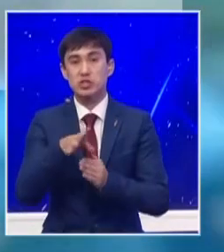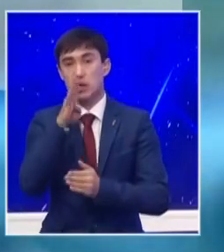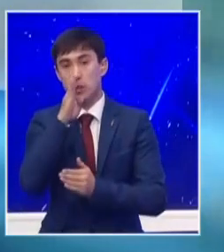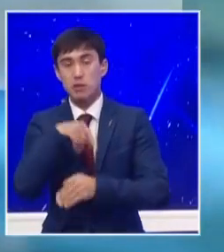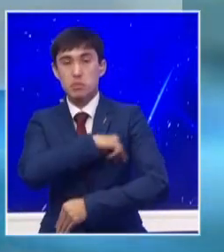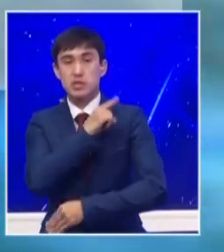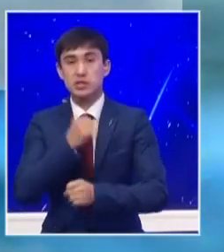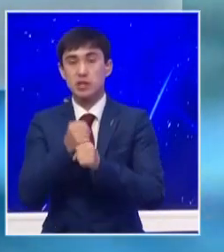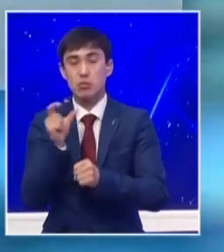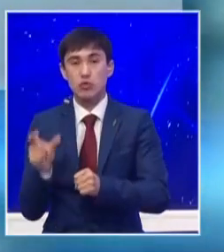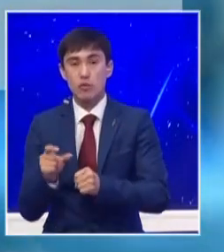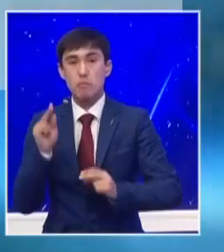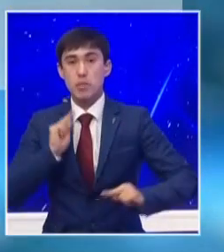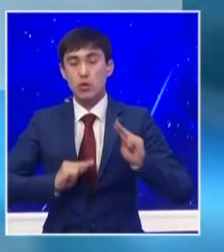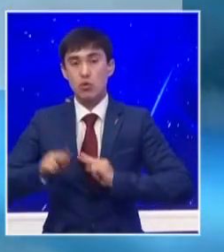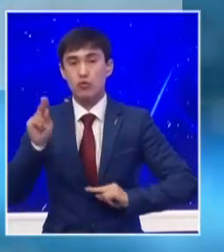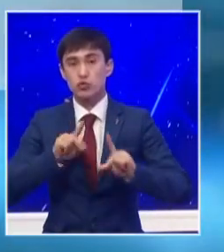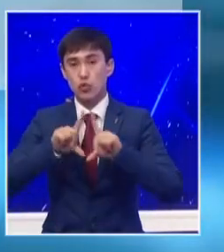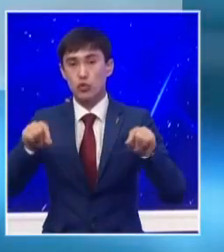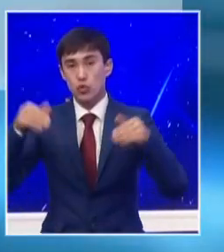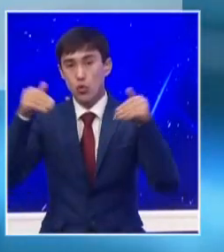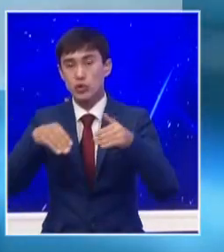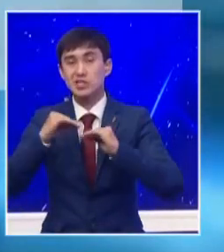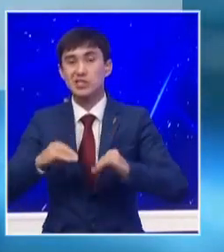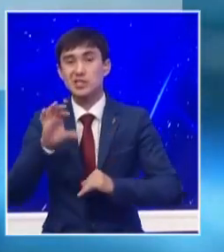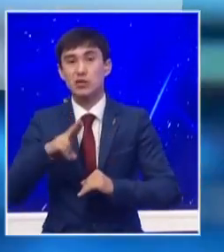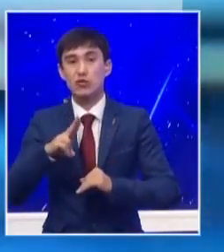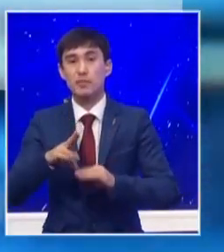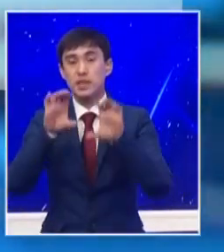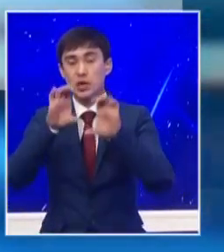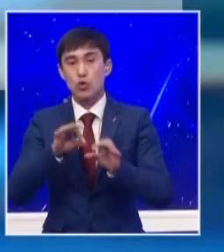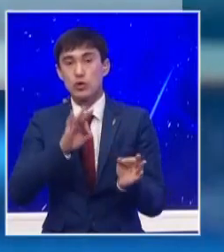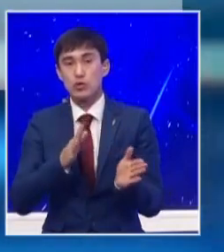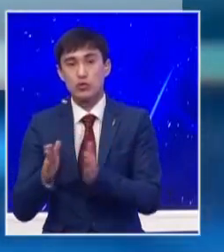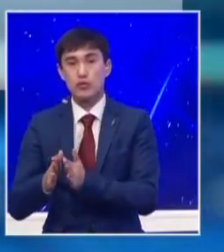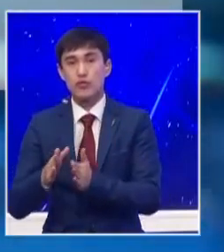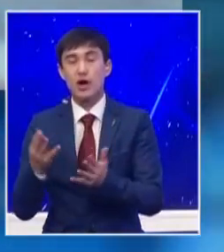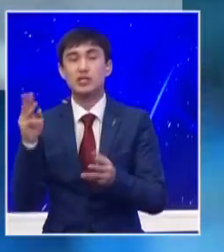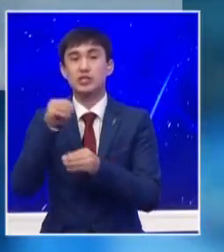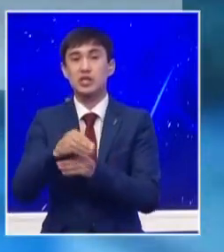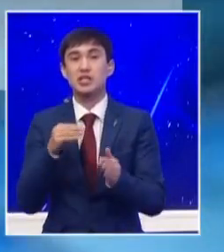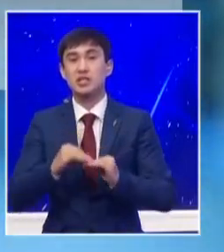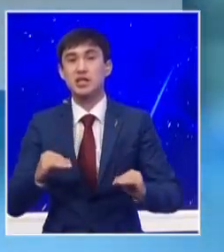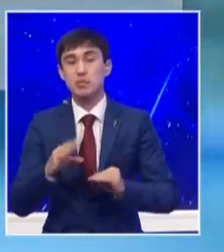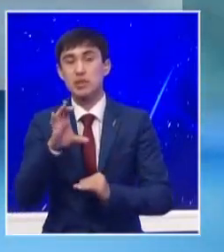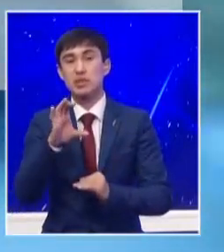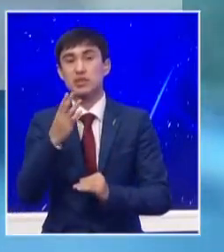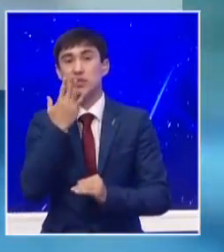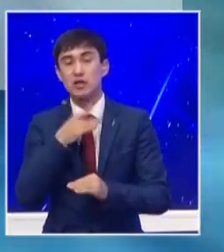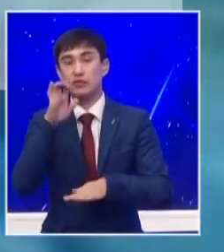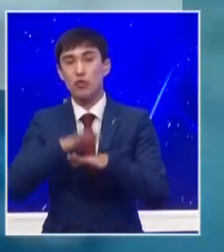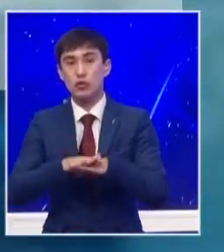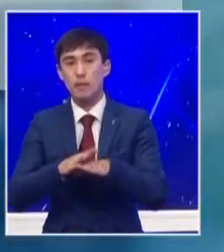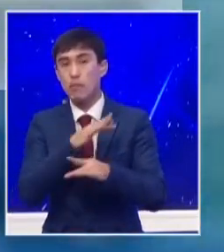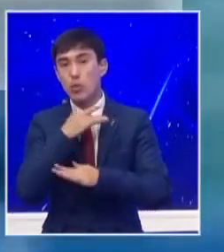медицинских работников педагогов школ колледжей детских садов принят закон регулирующий отчисление детям из национального фонда